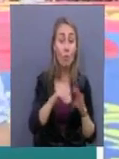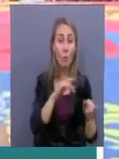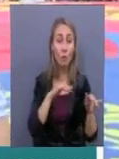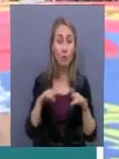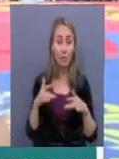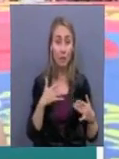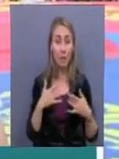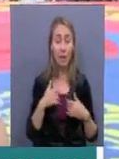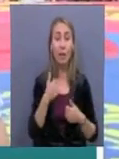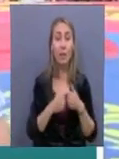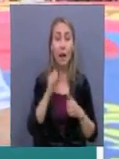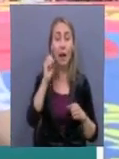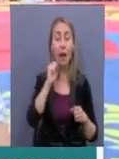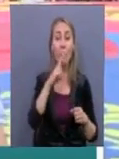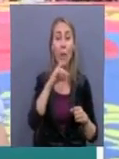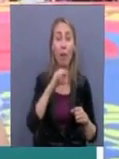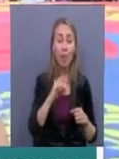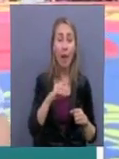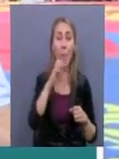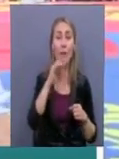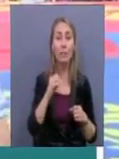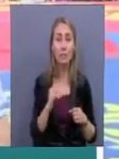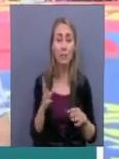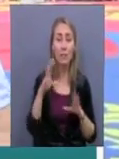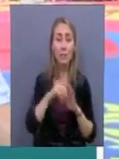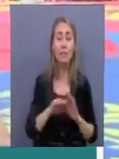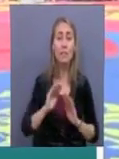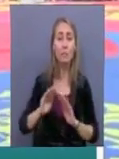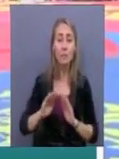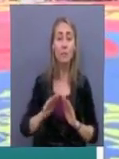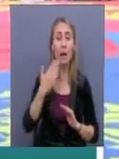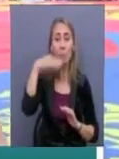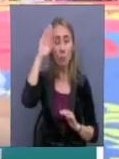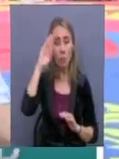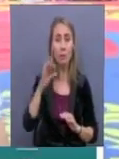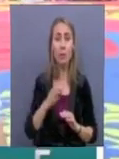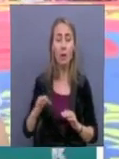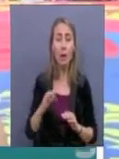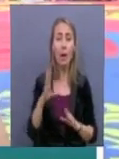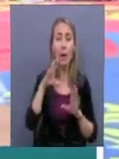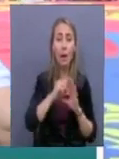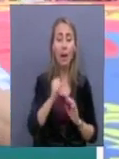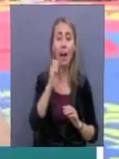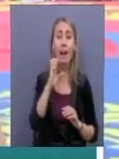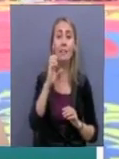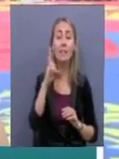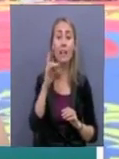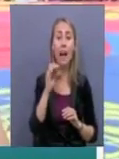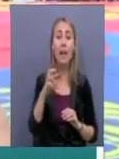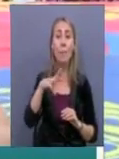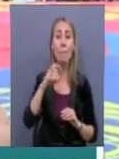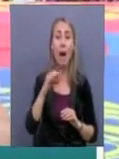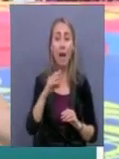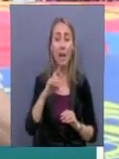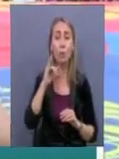міне Ақмола барысы турнир өтуде. Бұл жауапты жарысқа өңіріміздің 15 ауданынан